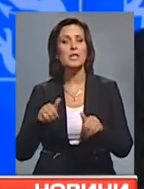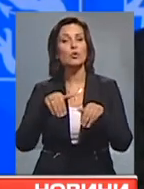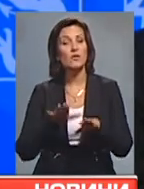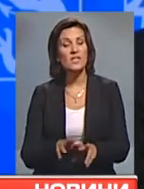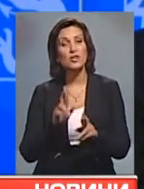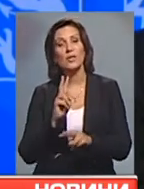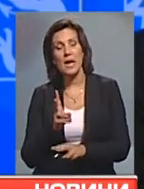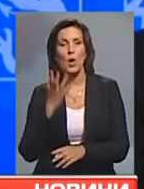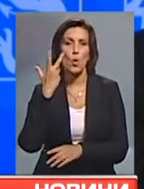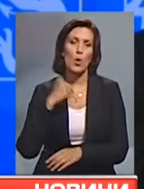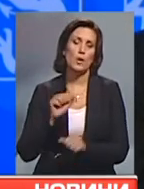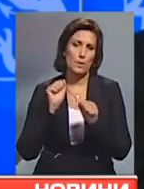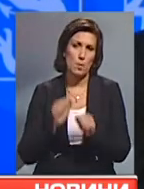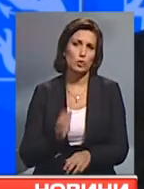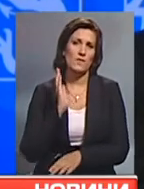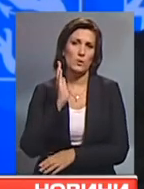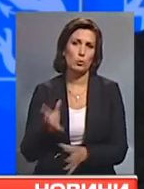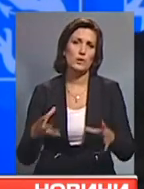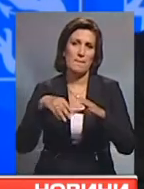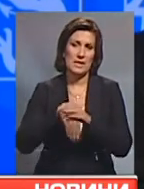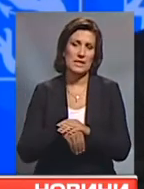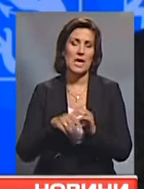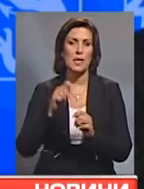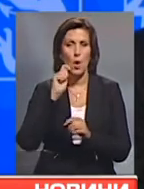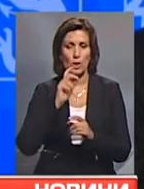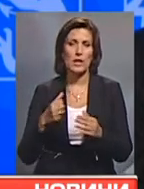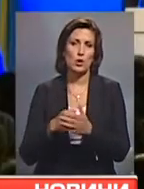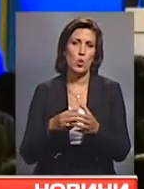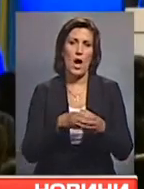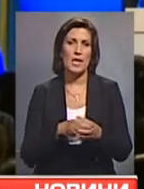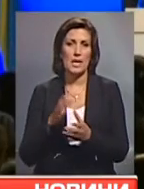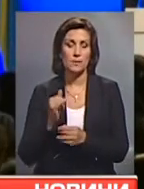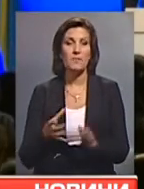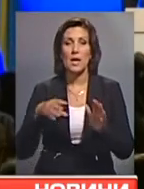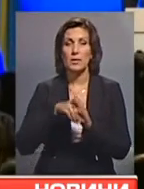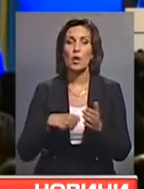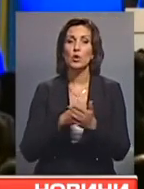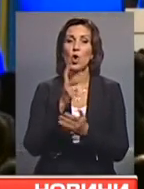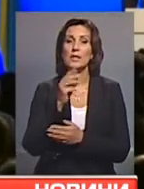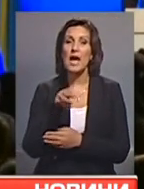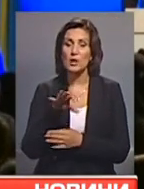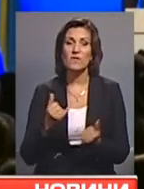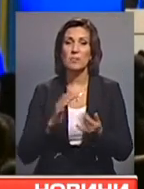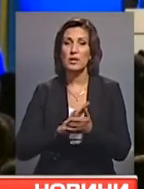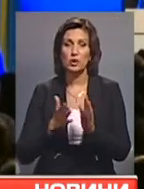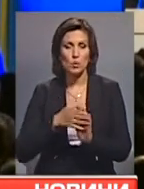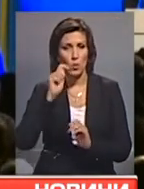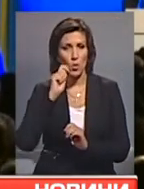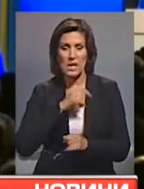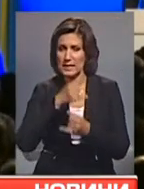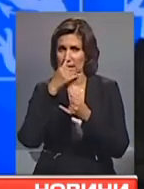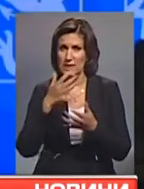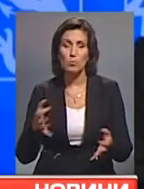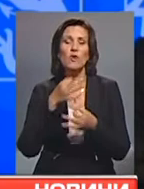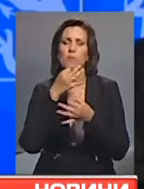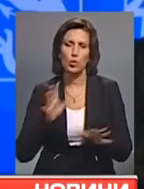як і коли саме може відбутись приєднання України до Альянсу приєднатися до НАТО в теперішній ситуації Україна не